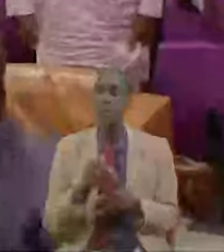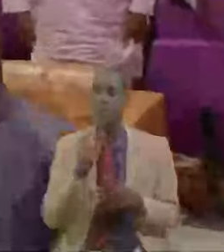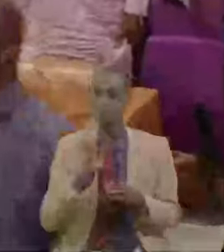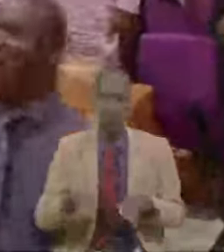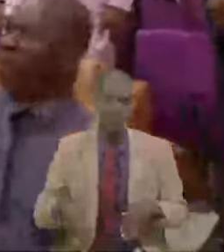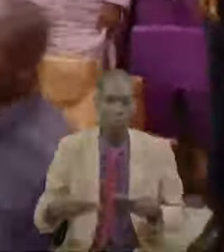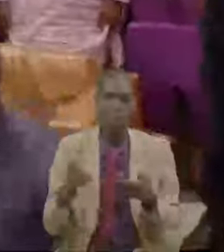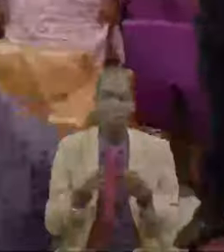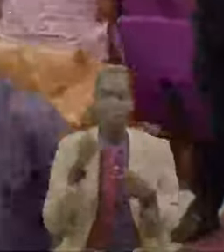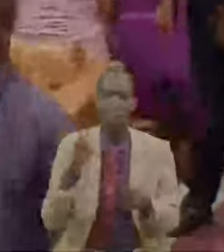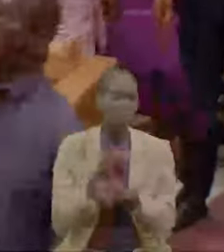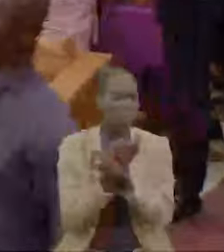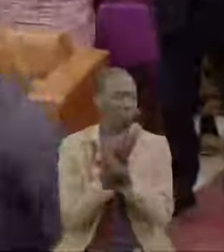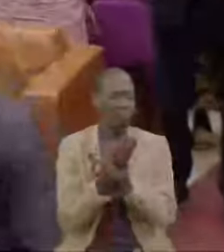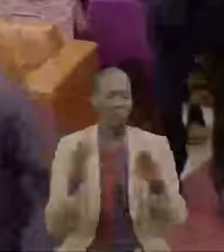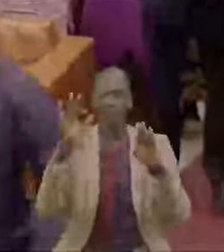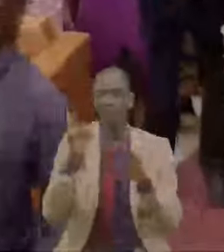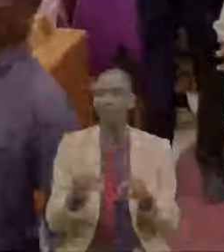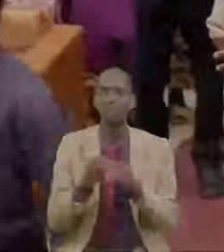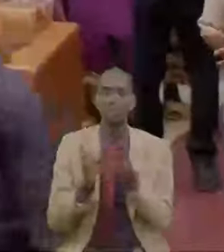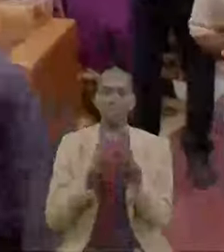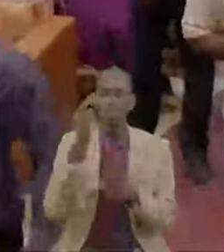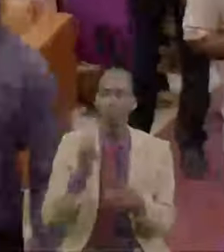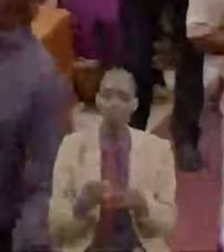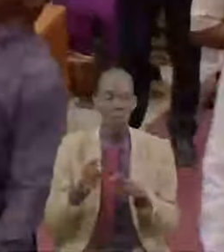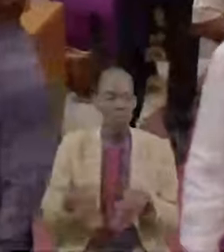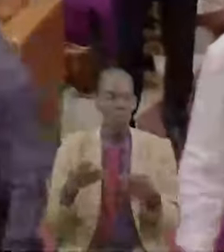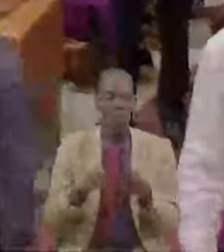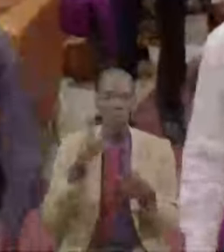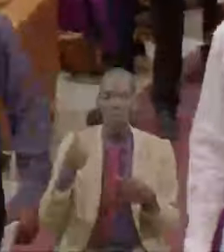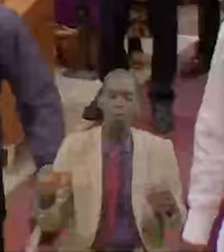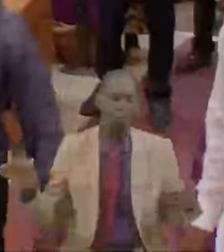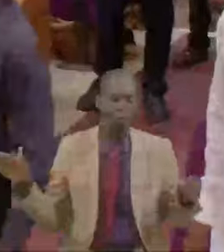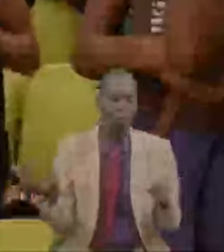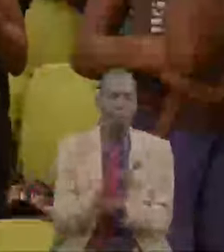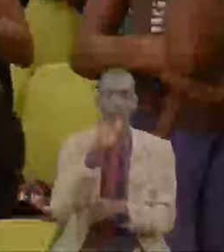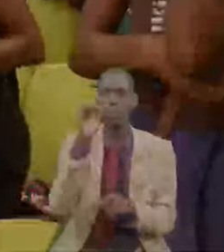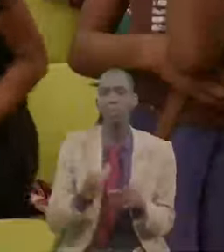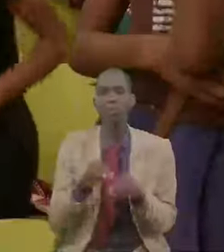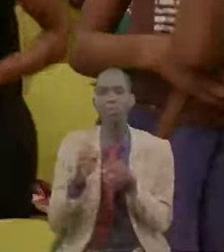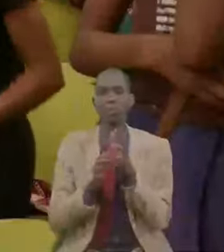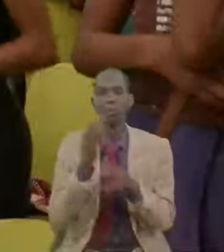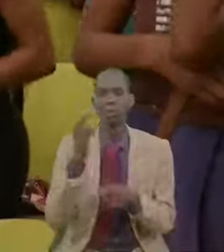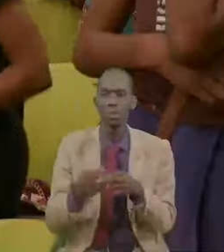C'est gratuitement accordé. Cela vous est pleinement accordé.